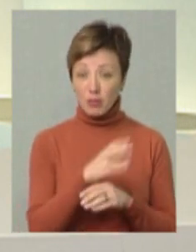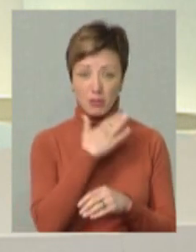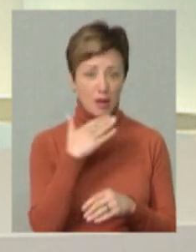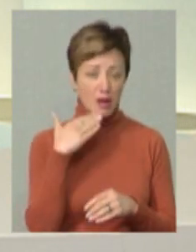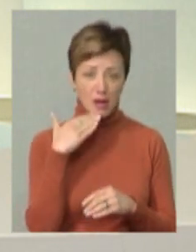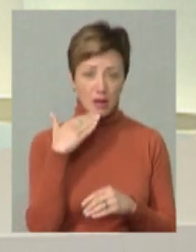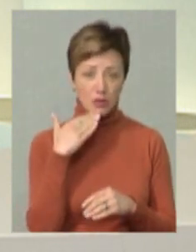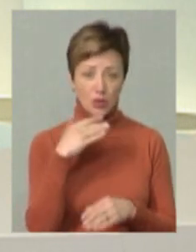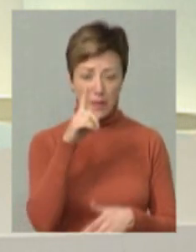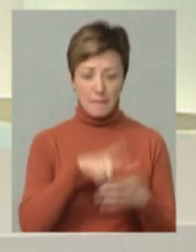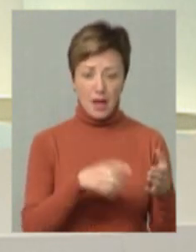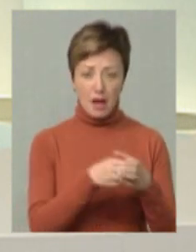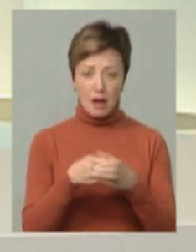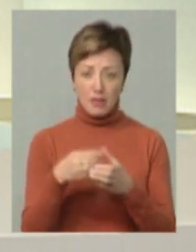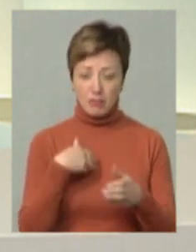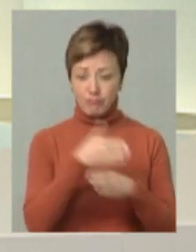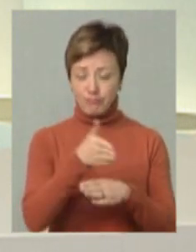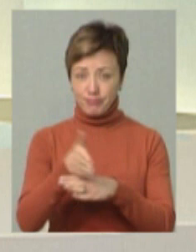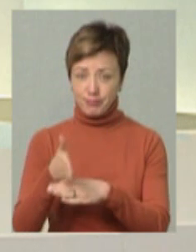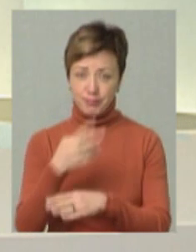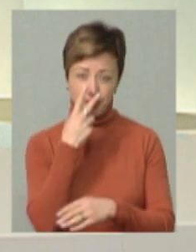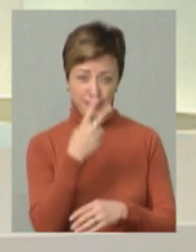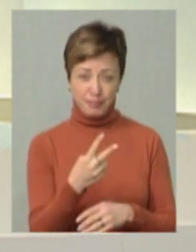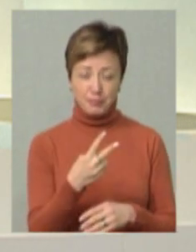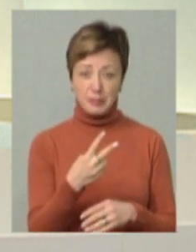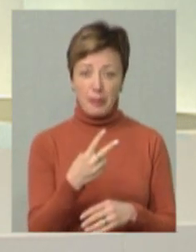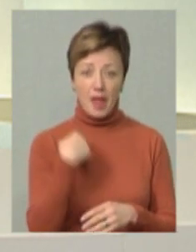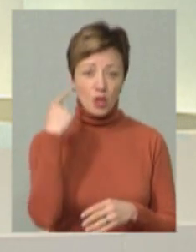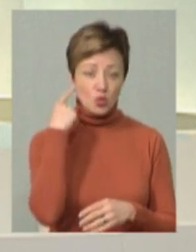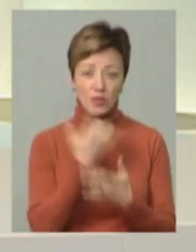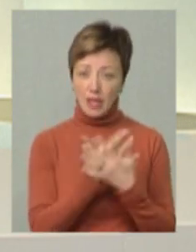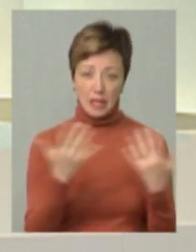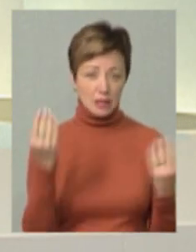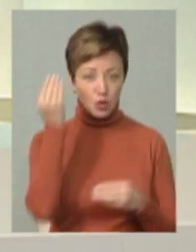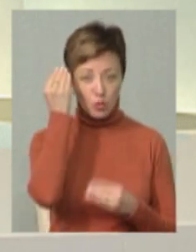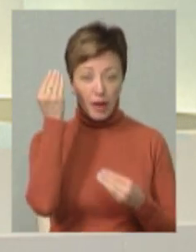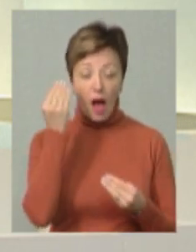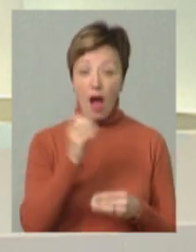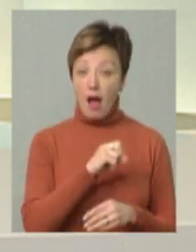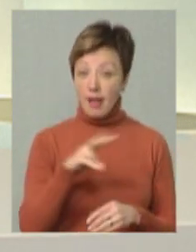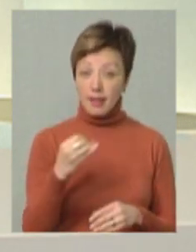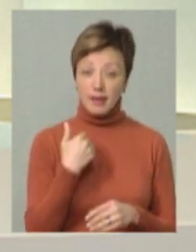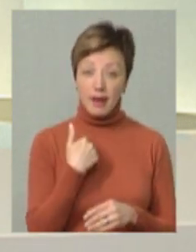багато парафій Хмельниччини, я чув різні думки, але я